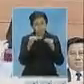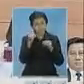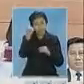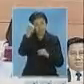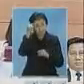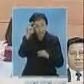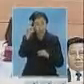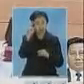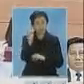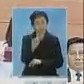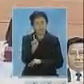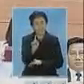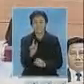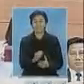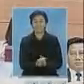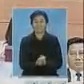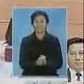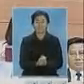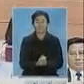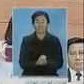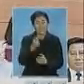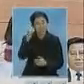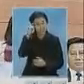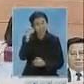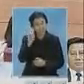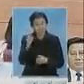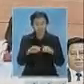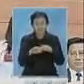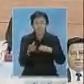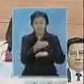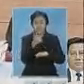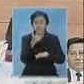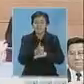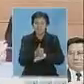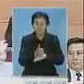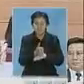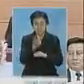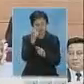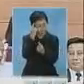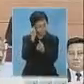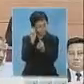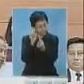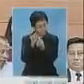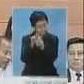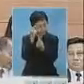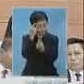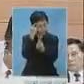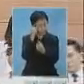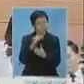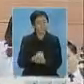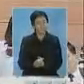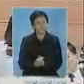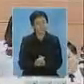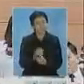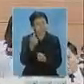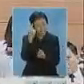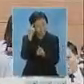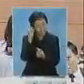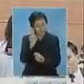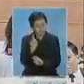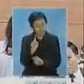เป็นอย่างไรใครมีทิศทางแบบไหนพรรคการเมืองใดมีจุดยืนต่อเรื่องนี้ประการใด